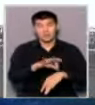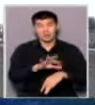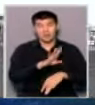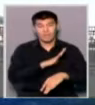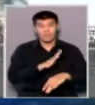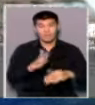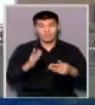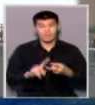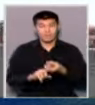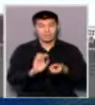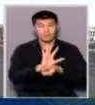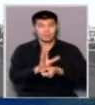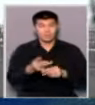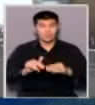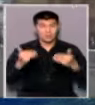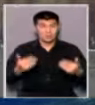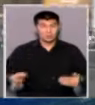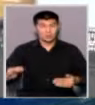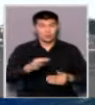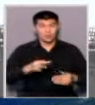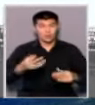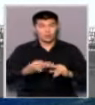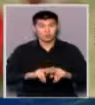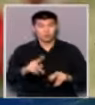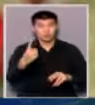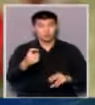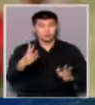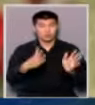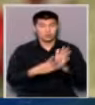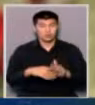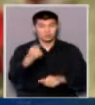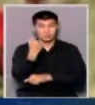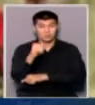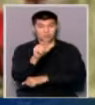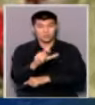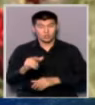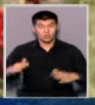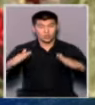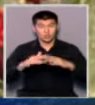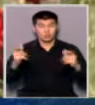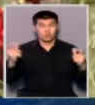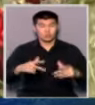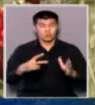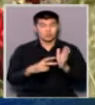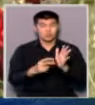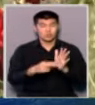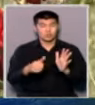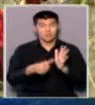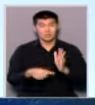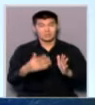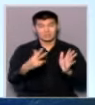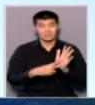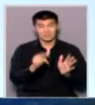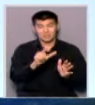тұрғыннан вирус расталды. Қазір облыста тәшті жалды 109 адам жеңіп шыққан. Ал үй жағдайында 868 адам емделіп